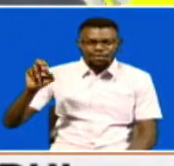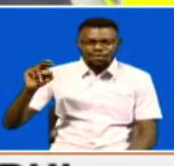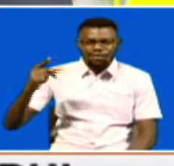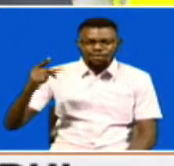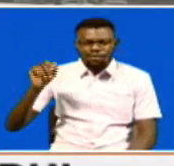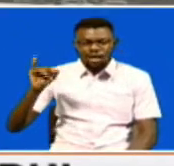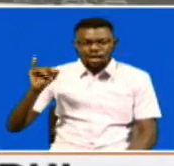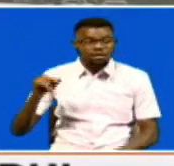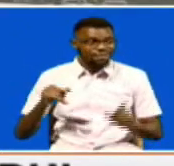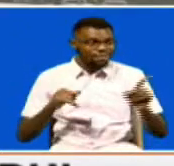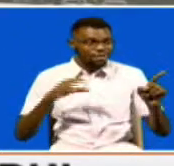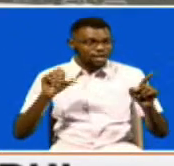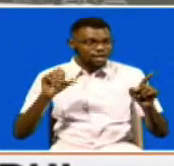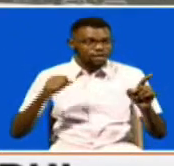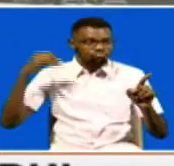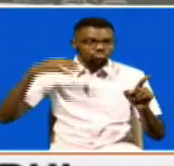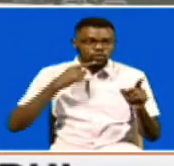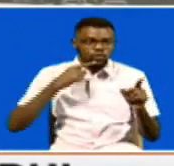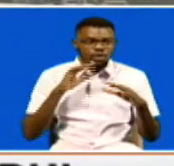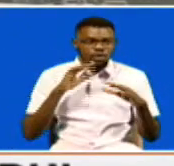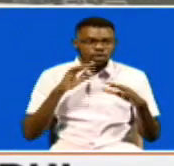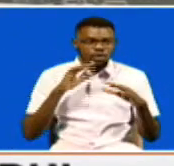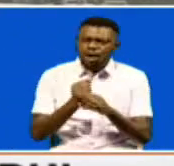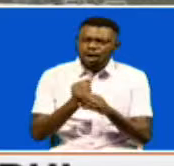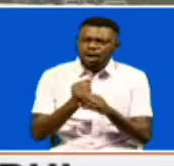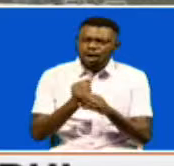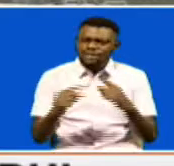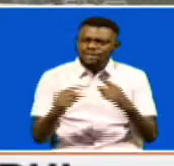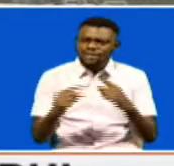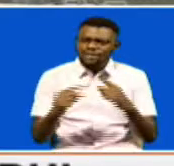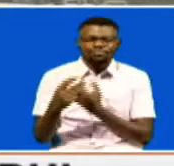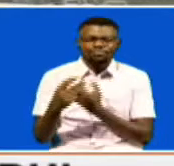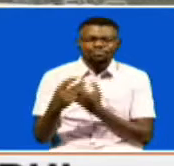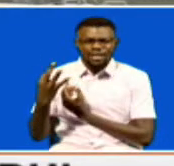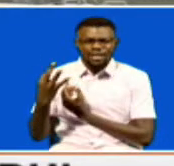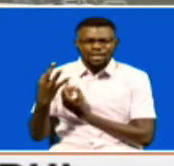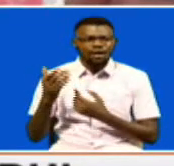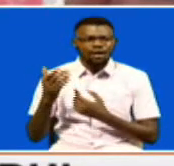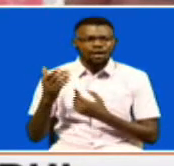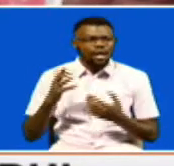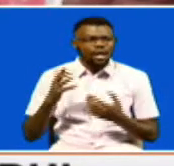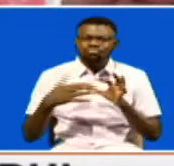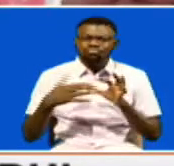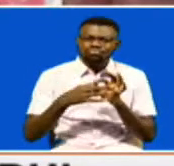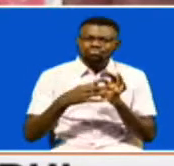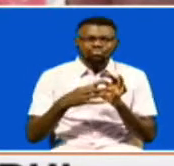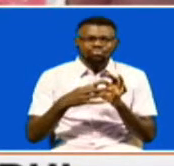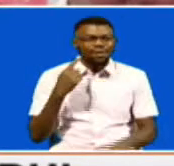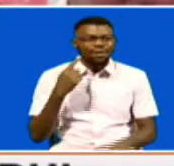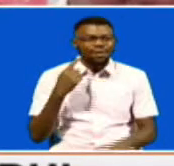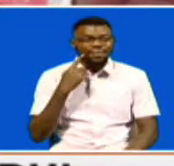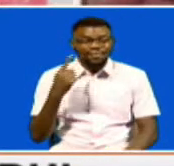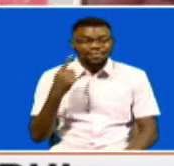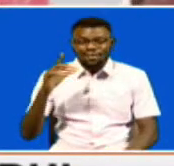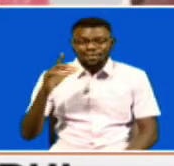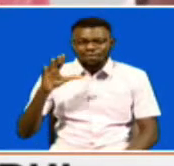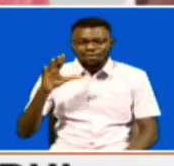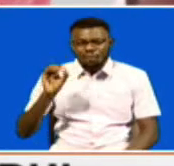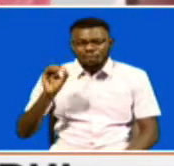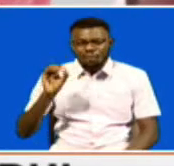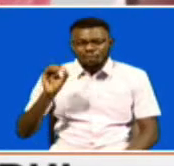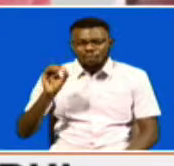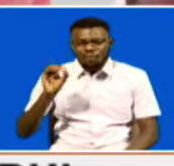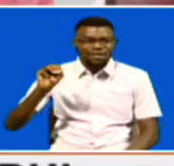Chirchir amesema kampuni tatu zinatarajiwa kuzalisha megawati 105. The first one is Ocean, where we are standing today, and